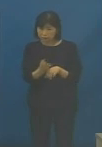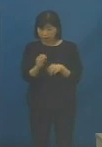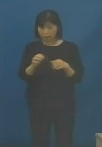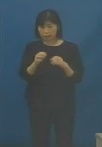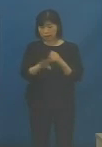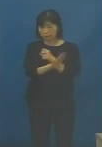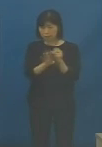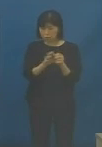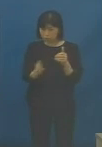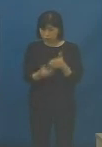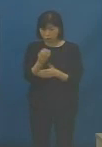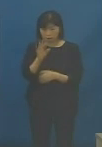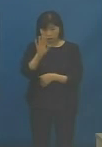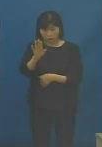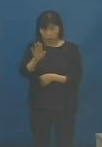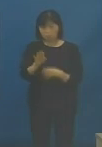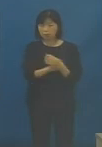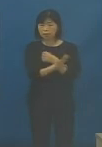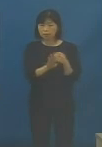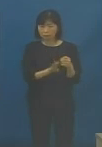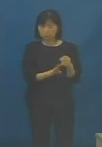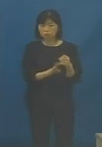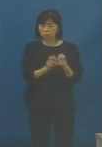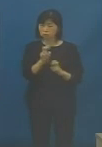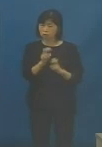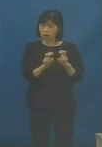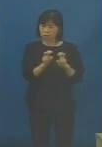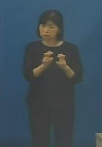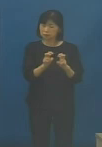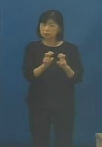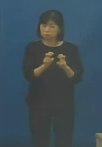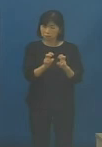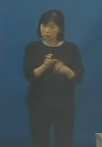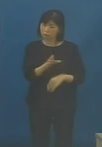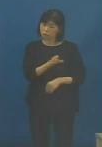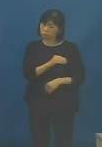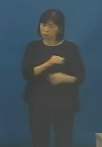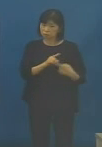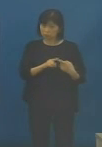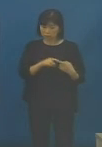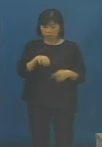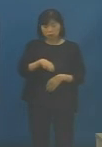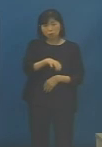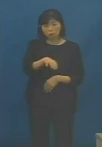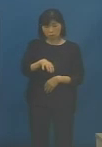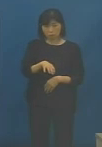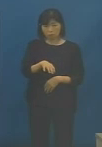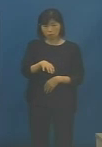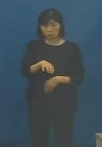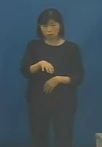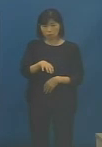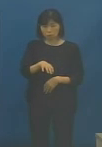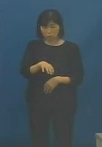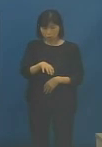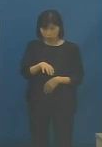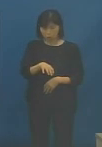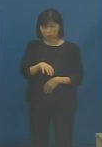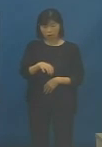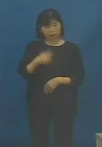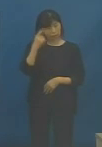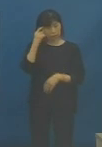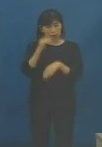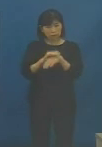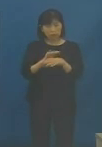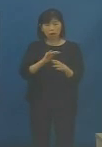を、まあ、動かすことに消極的だった姿勢が、それぞれの国で変わってきたのもまた事実だと思うんです